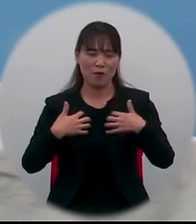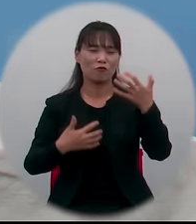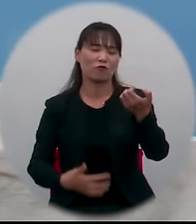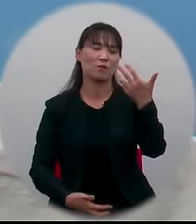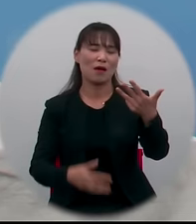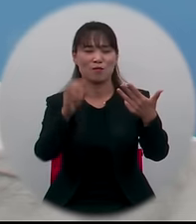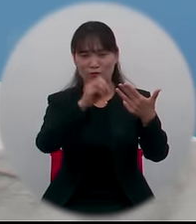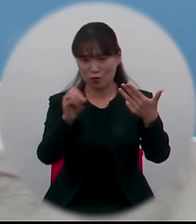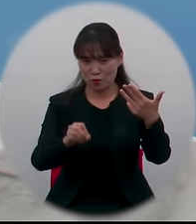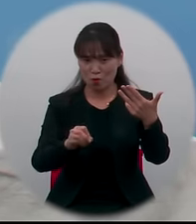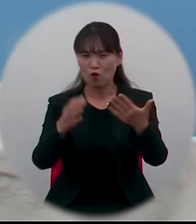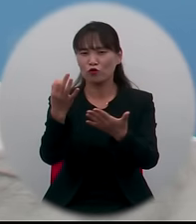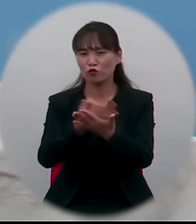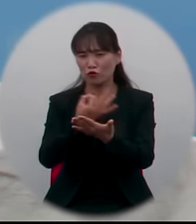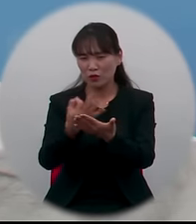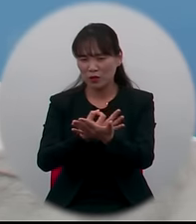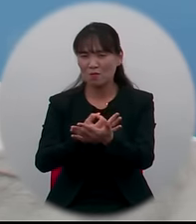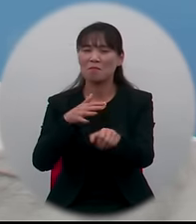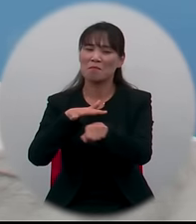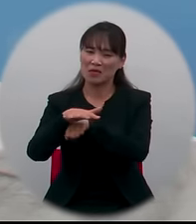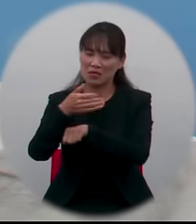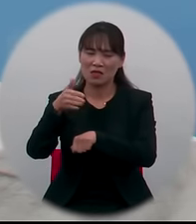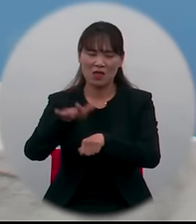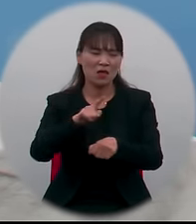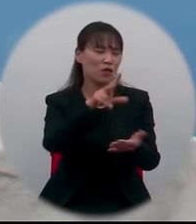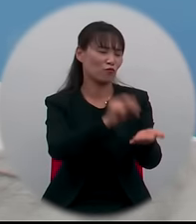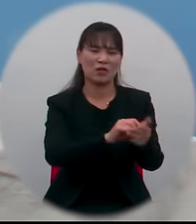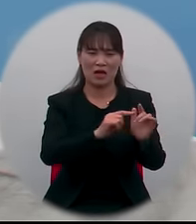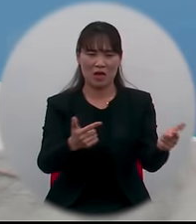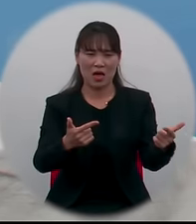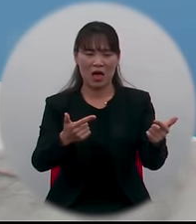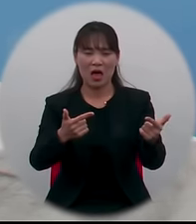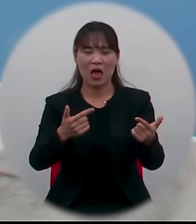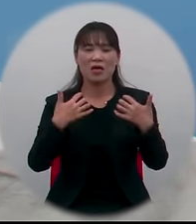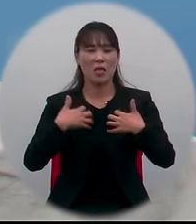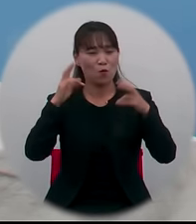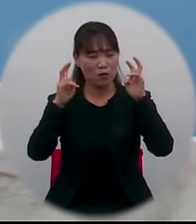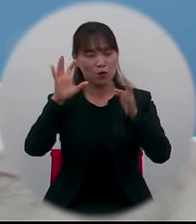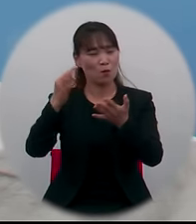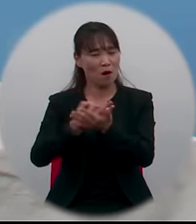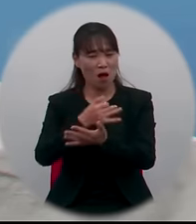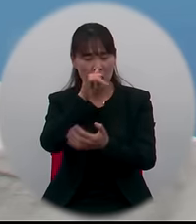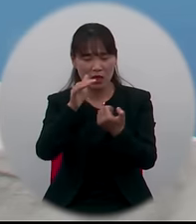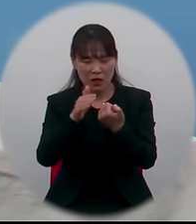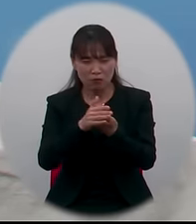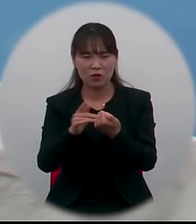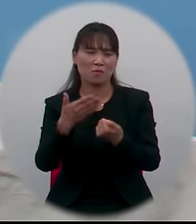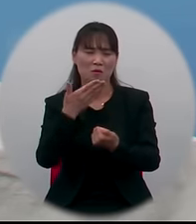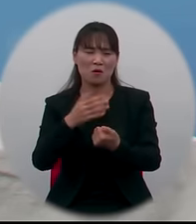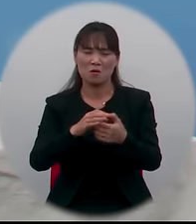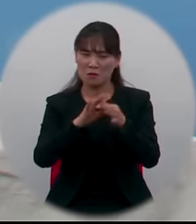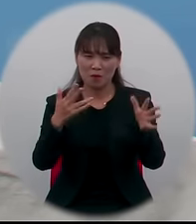아니에요 게임사도 돈을 벌어야 되죠 그런데이 유료 확률형 아이템을 가지고 장난질을 치는 악질 게임들이 굉장히